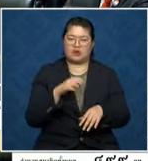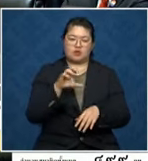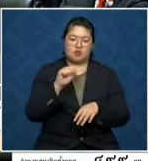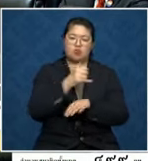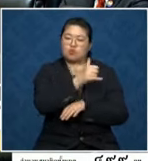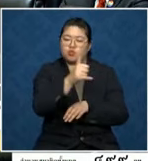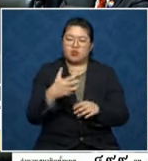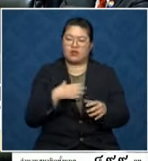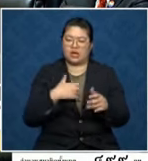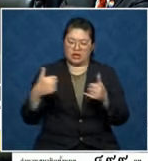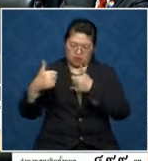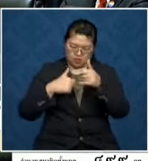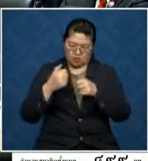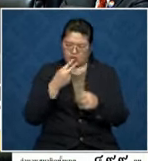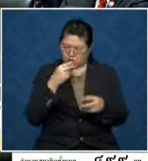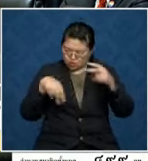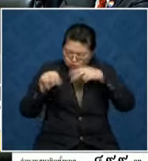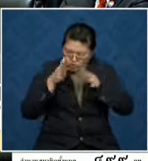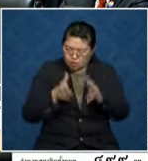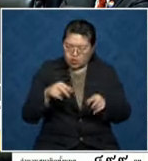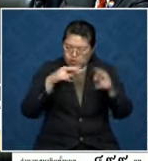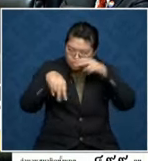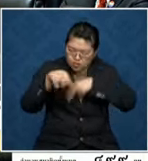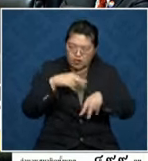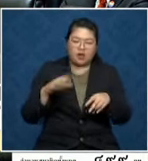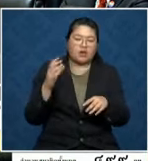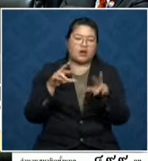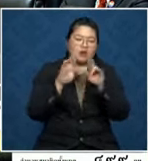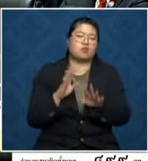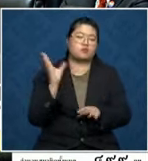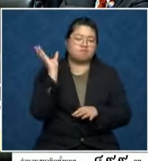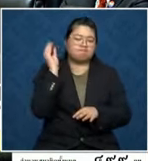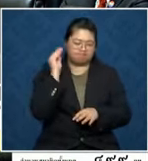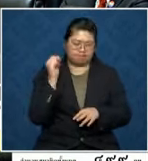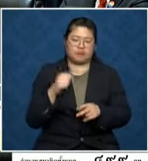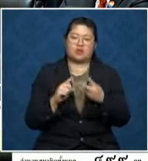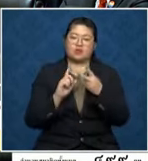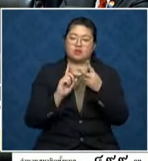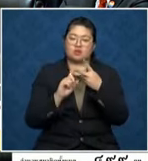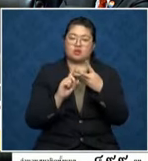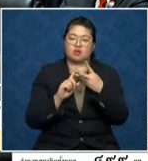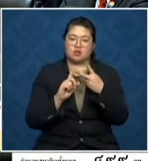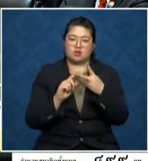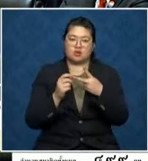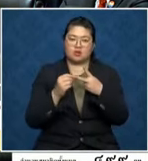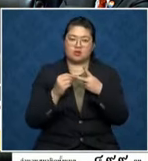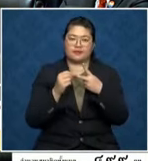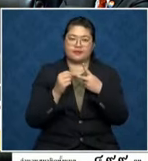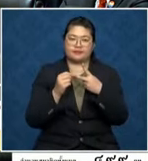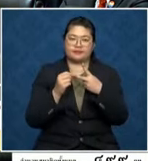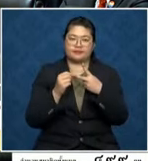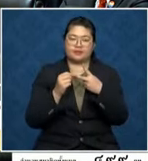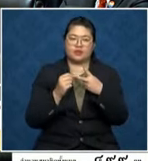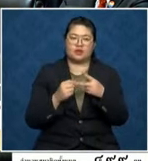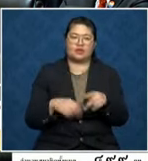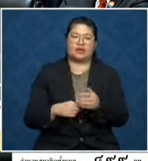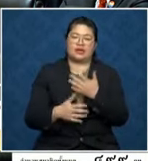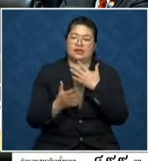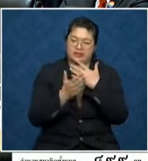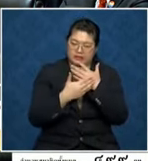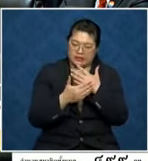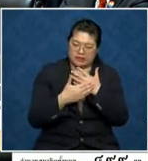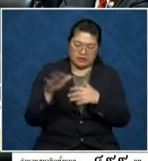มว่าต้องมาตรวจสอบเช็คกันใหม่นั่นเป็นประเด็นที่1ประเด็นที่2นี่สัญญาณการเตือนให้มาลง